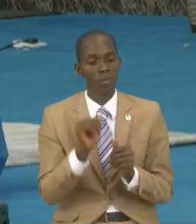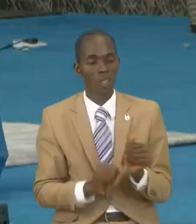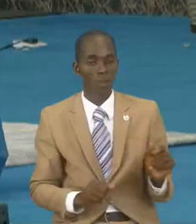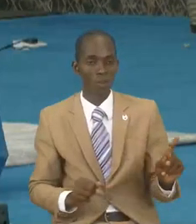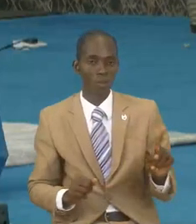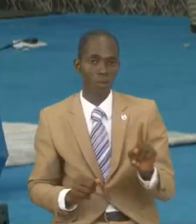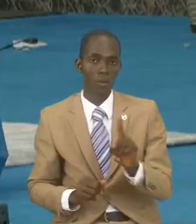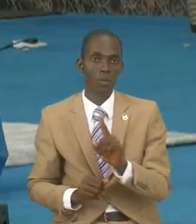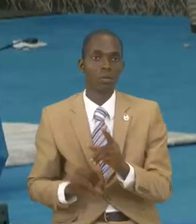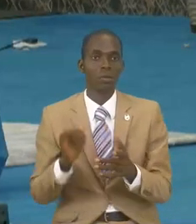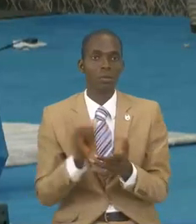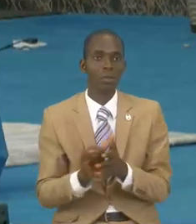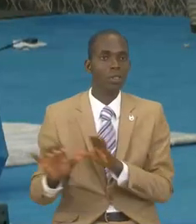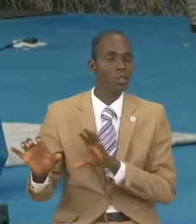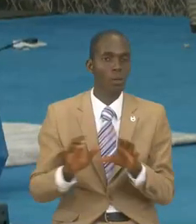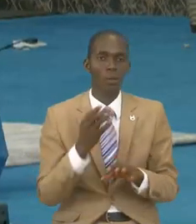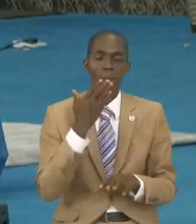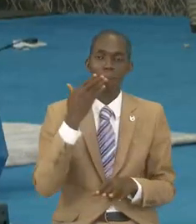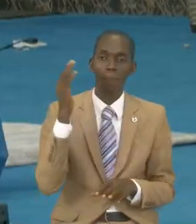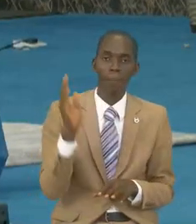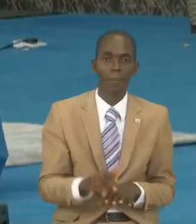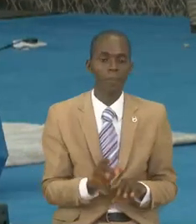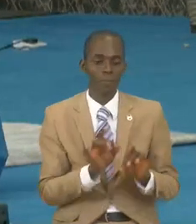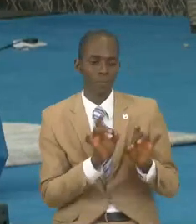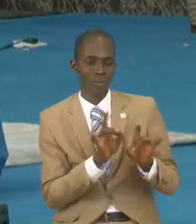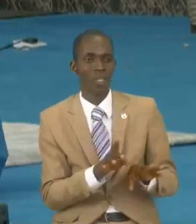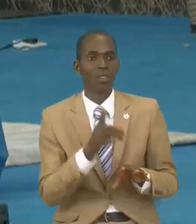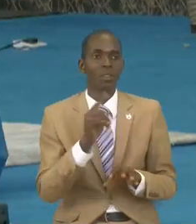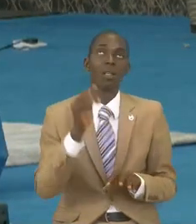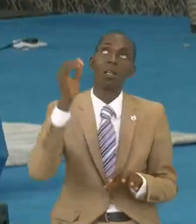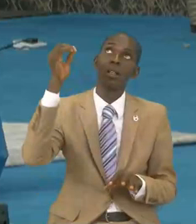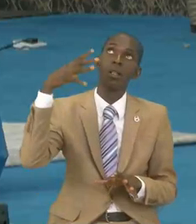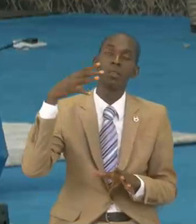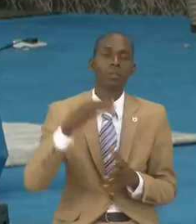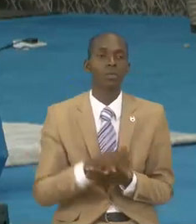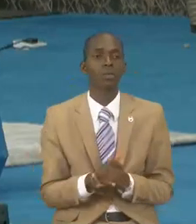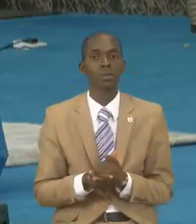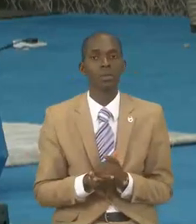Car quiconque fait le mal hait la lumière